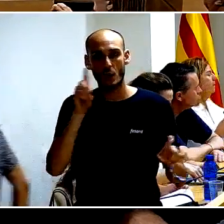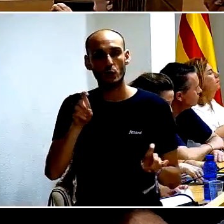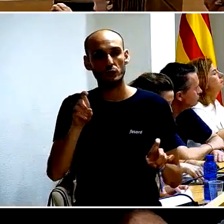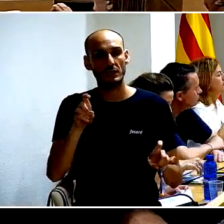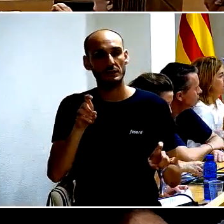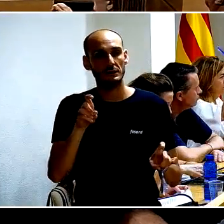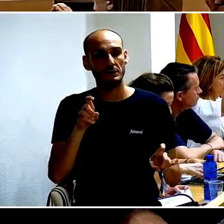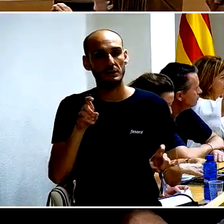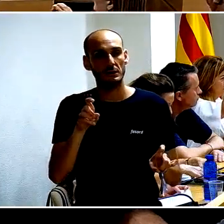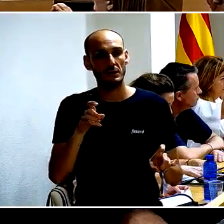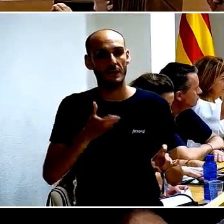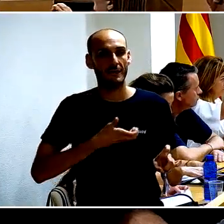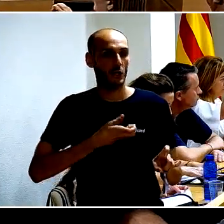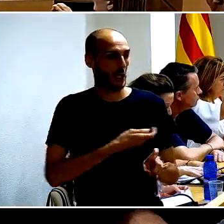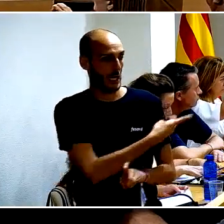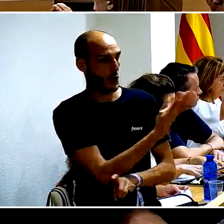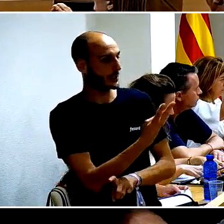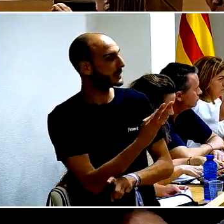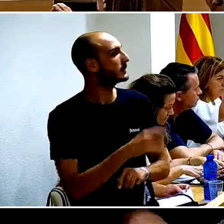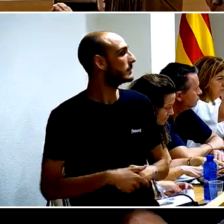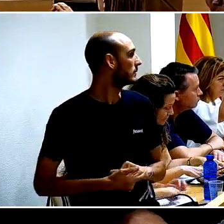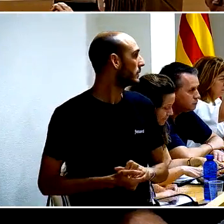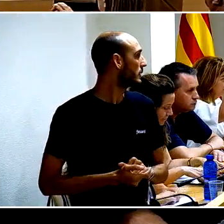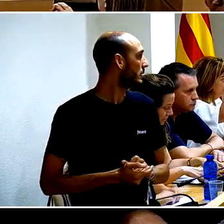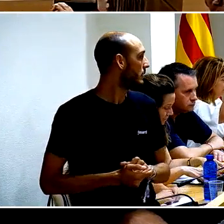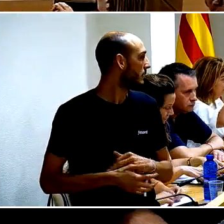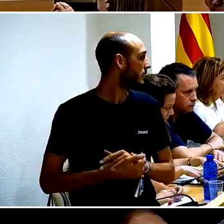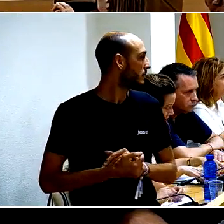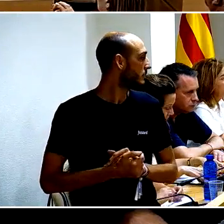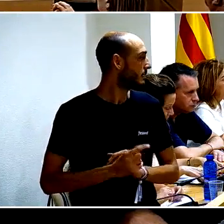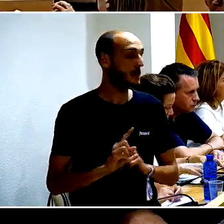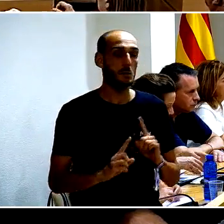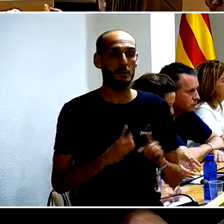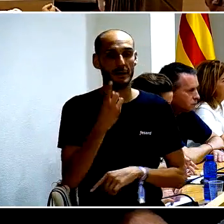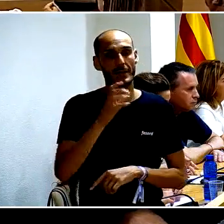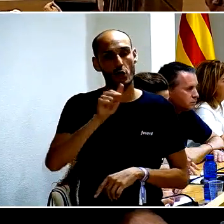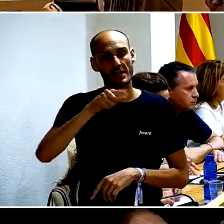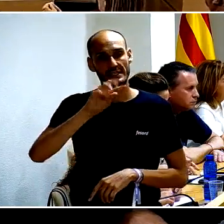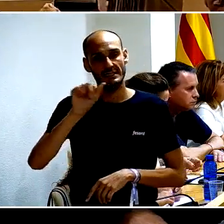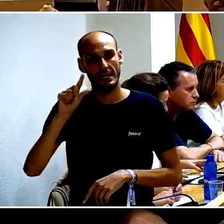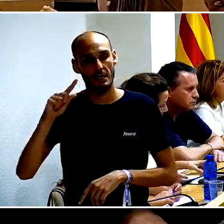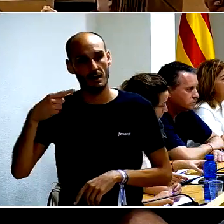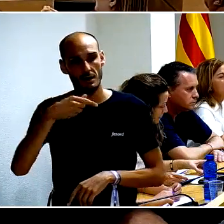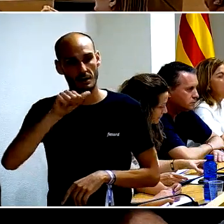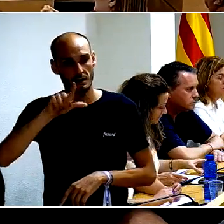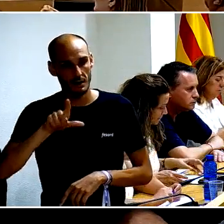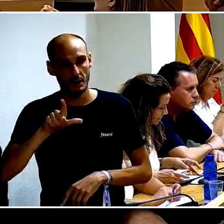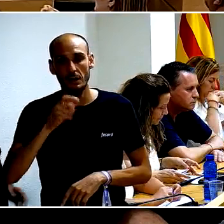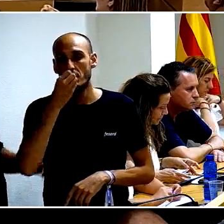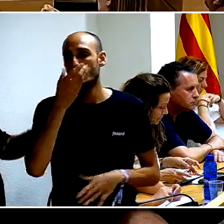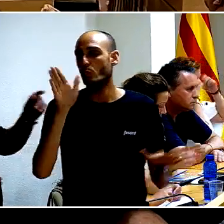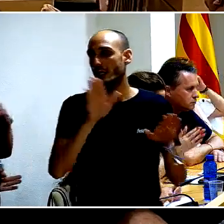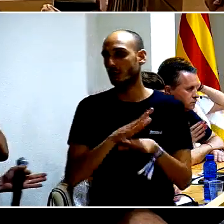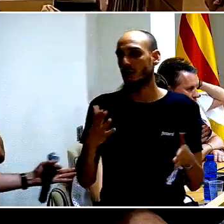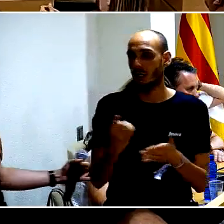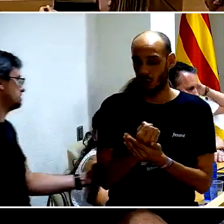regidores. Pues Esther Gil alça el primer la mà. Esther Gil. Bona nit a tots. Bueno,